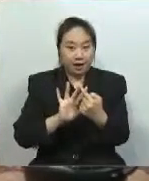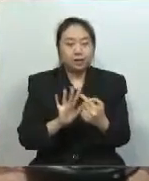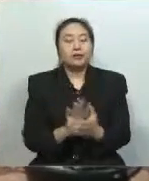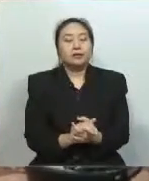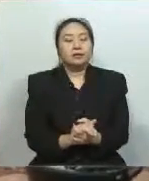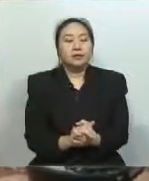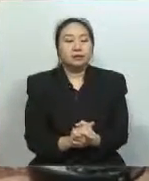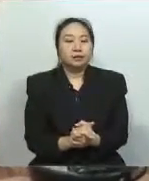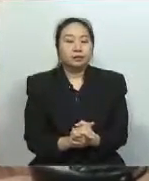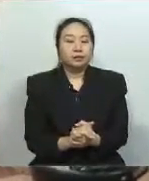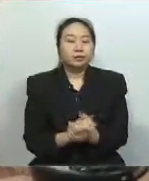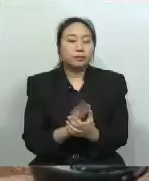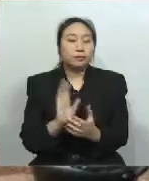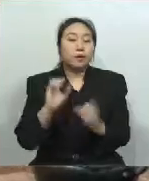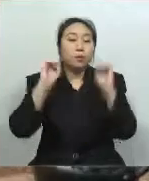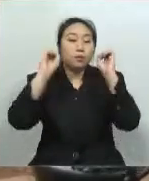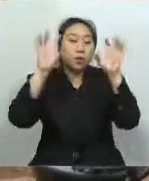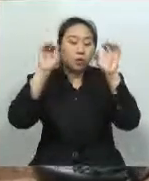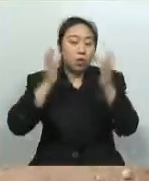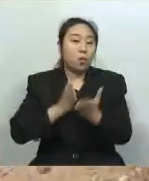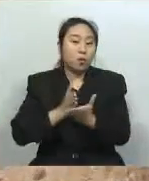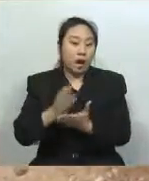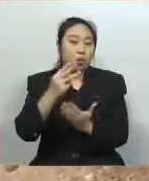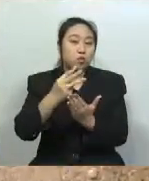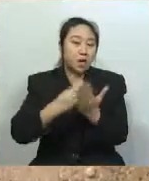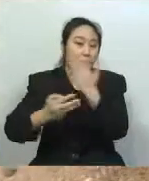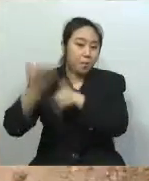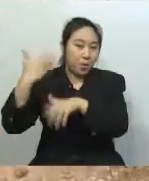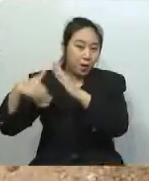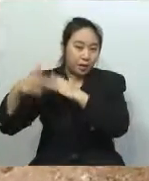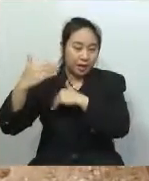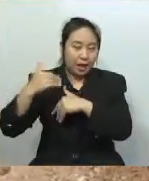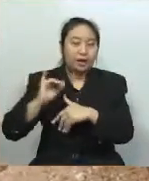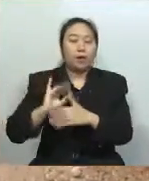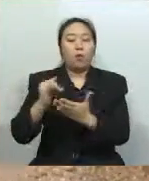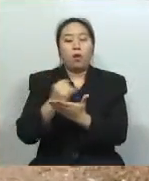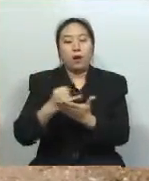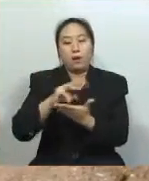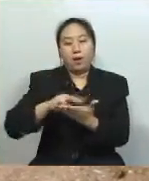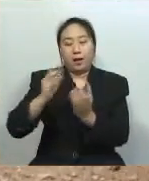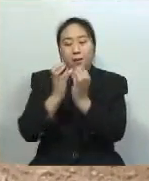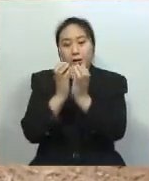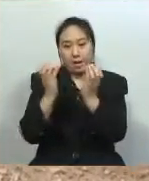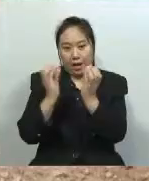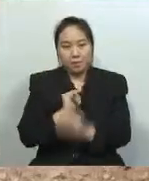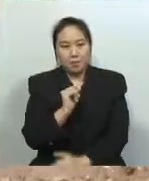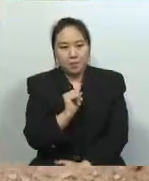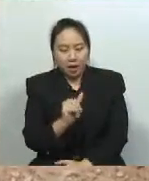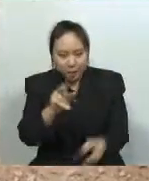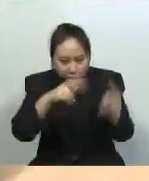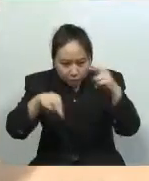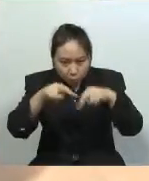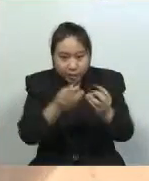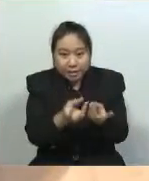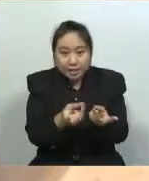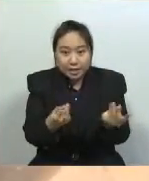ฒน์กระเจจันทร์ซึ่งเป็นอาจารย์ประจำสาขาวิชาประวัติศาสตร์คณะศิลปศาสตร์มหาวิทยาลัยธรรมศาสตร์ลงพื้นที่ไปสำรวจ